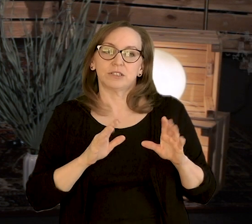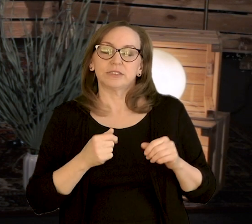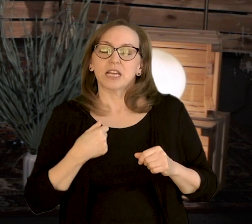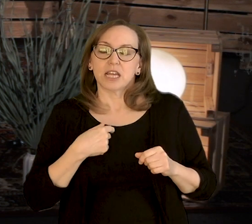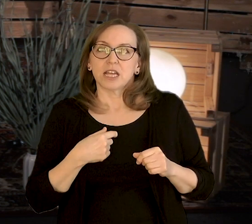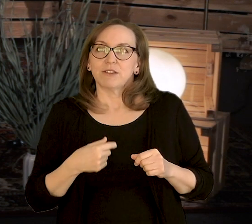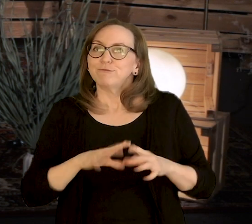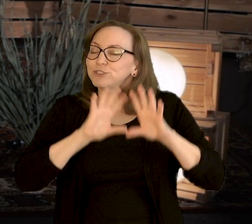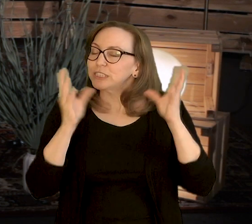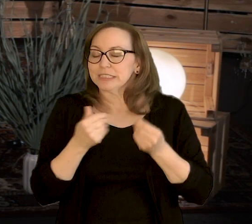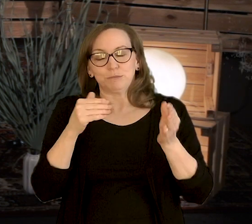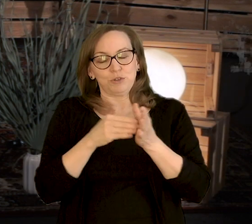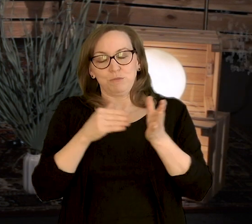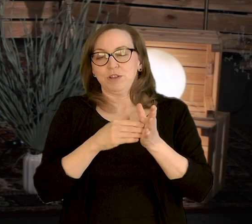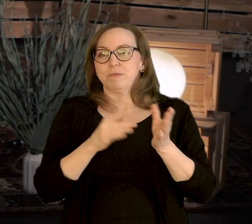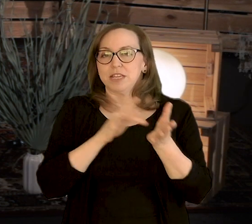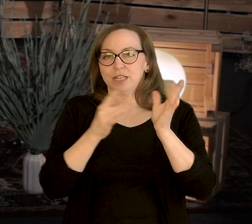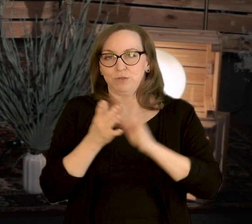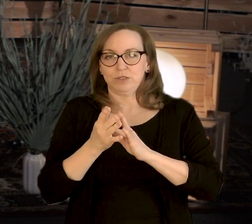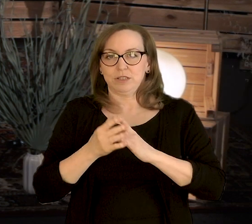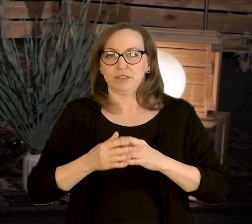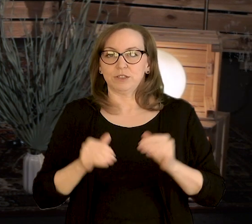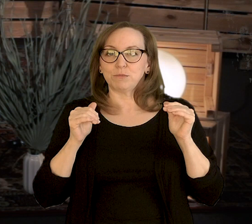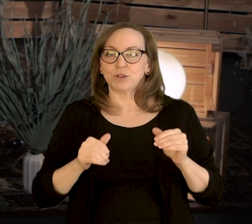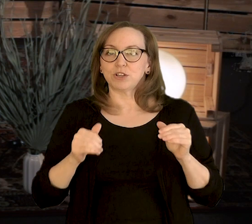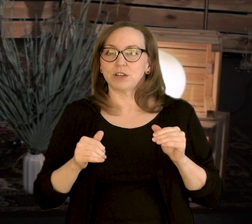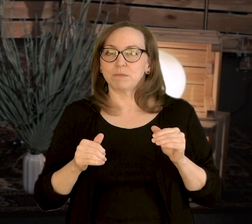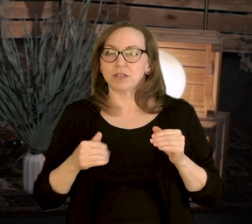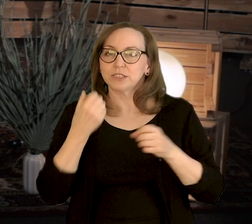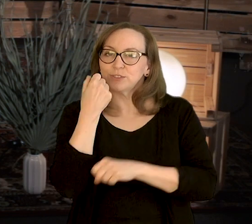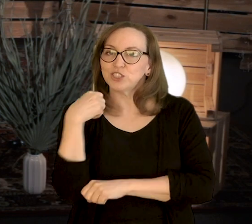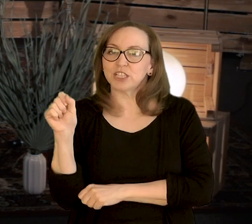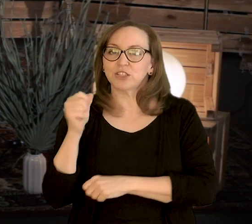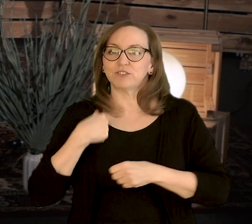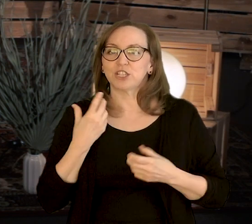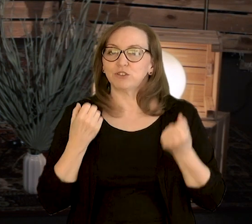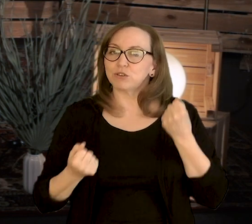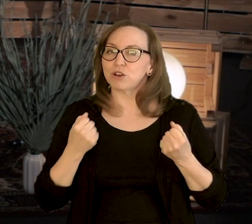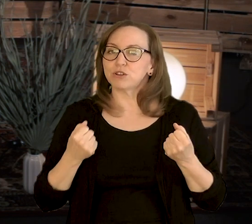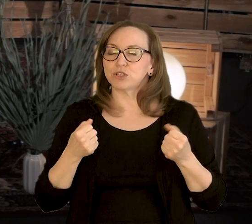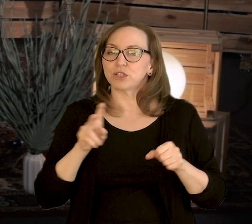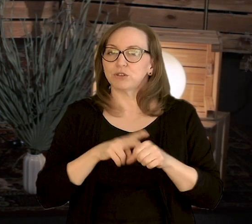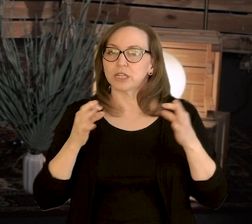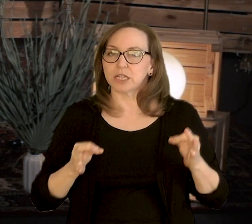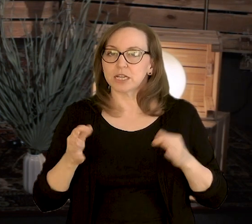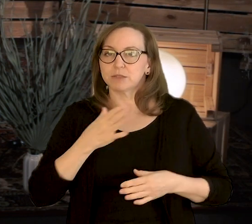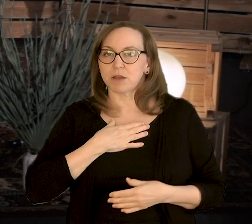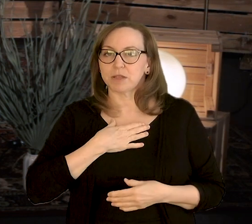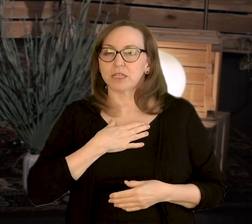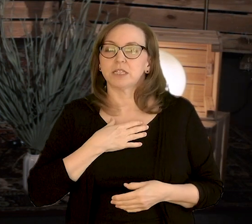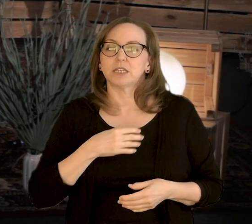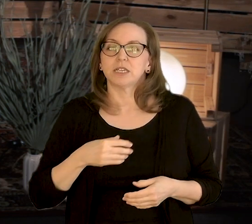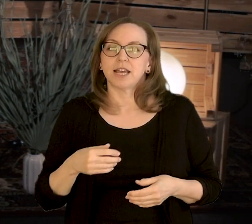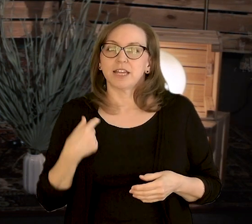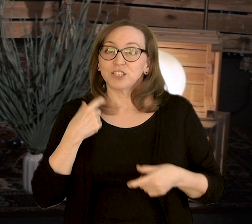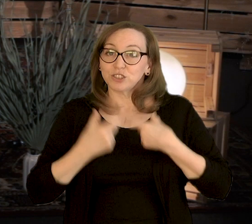Jezusa, abyśmy mogli przezwyciężać te trudności, w których teraz się znaleźliśmy i zrobić